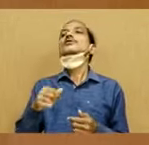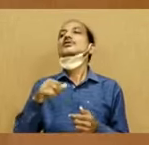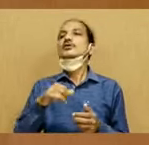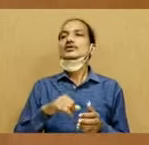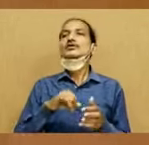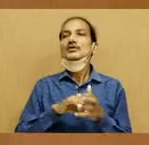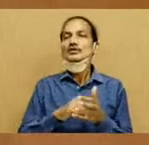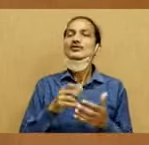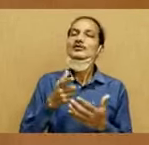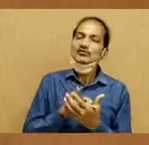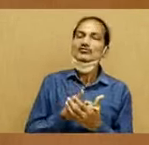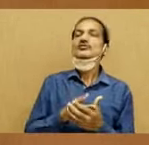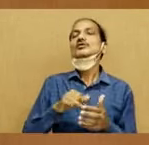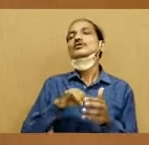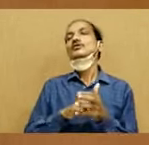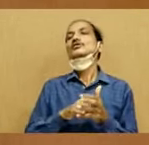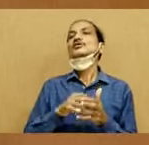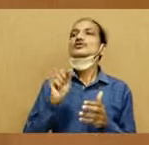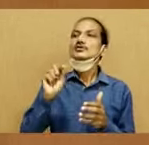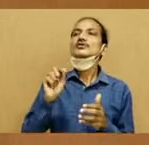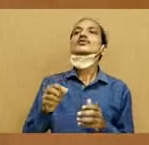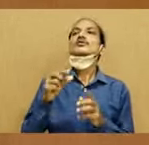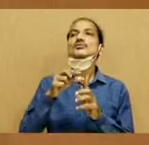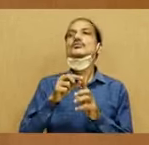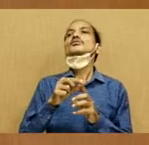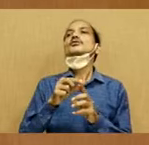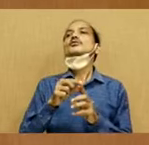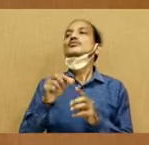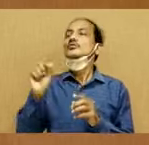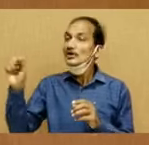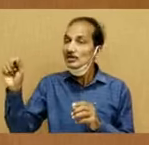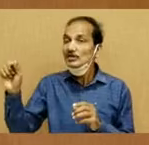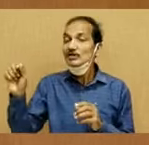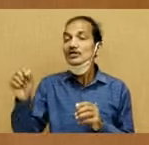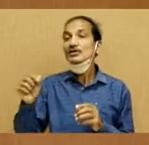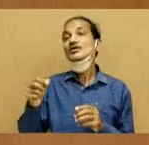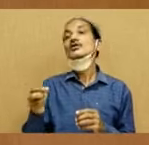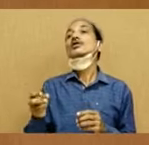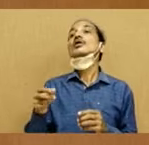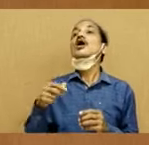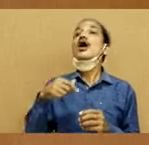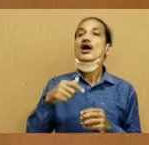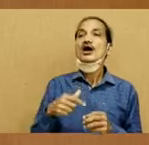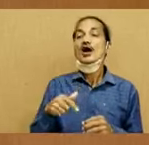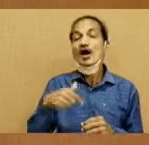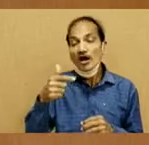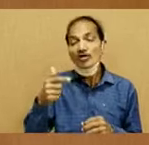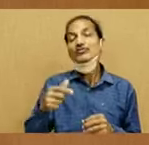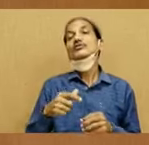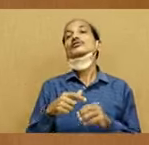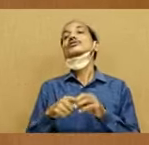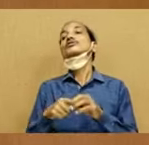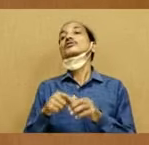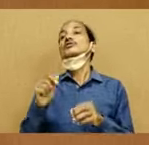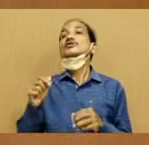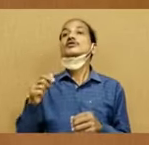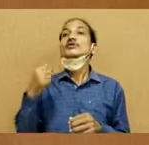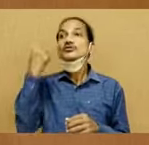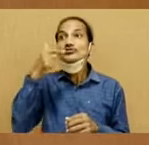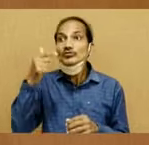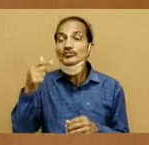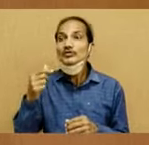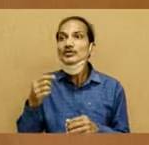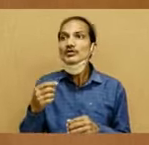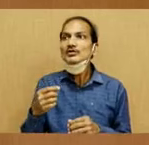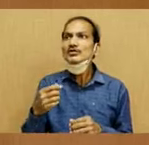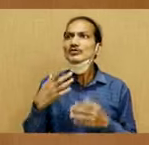ପାଇକରାୟ ମହୋଦୟଙ୍କର ଆଉ ଗୋଟେ ପ୍ରଶ୍ନ ରହିଛି, ଯେଉଁ ଆକ୍ରାନ୍ତମାନେ ଭଲ ହୋଇ ଘରକୁ ଯାଇଛନ୍ତି